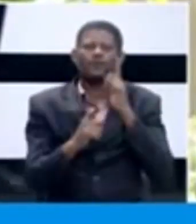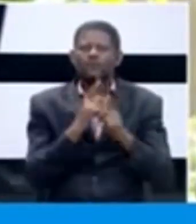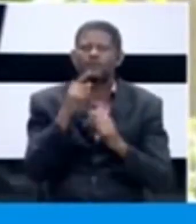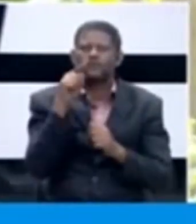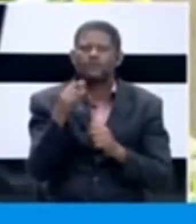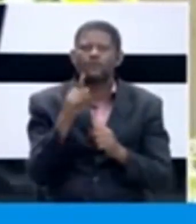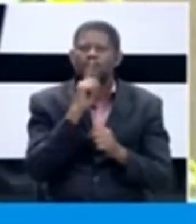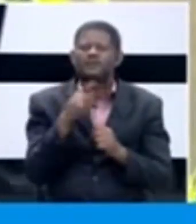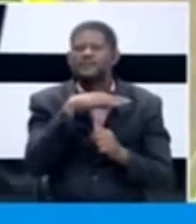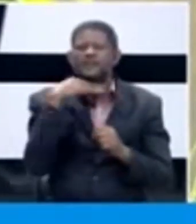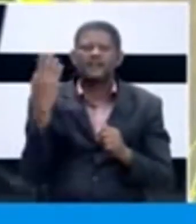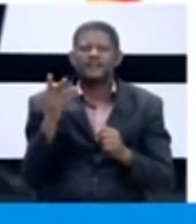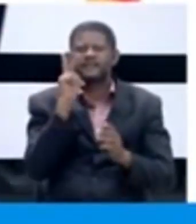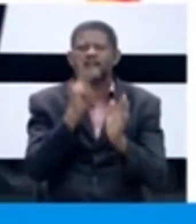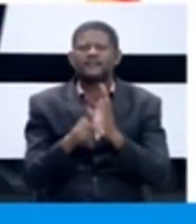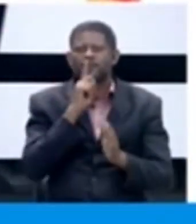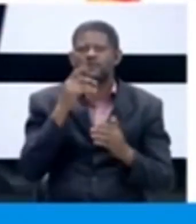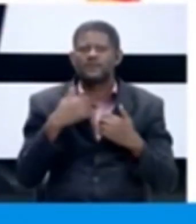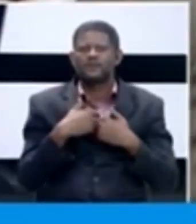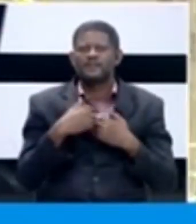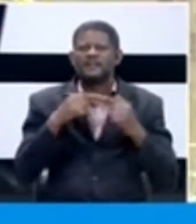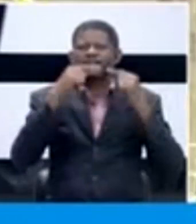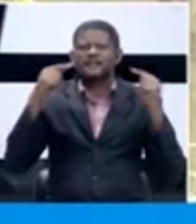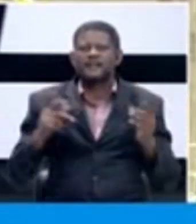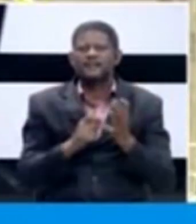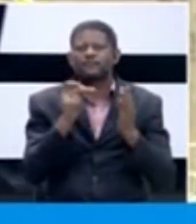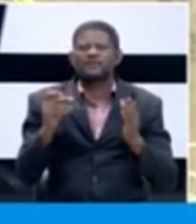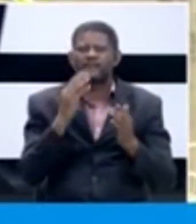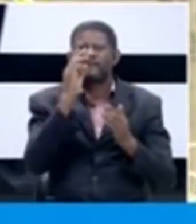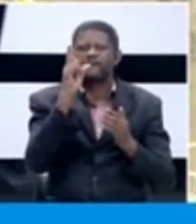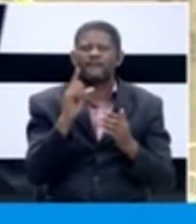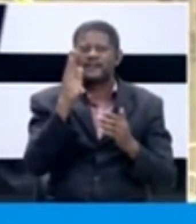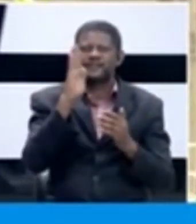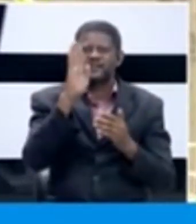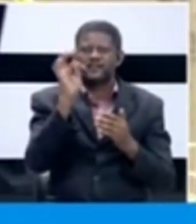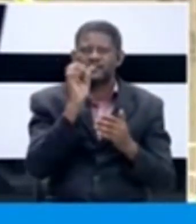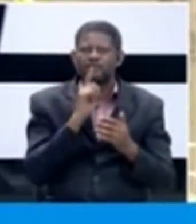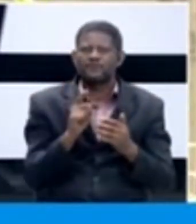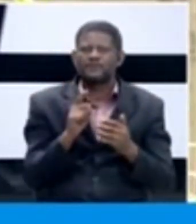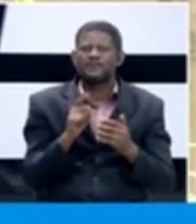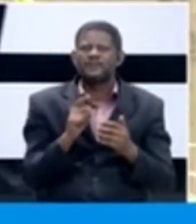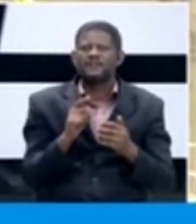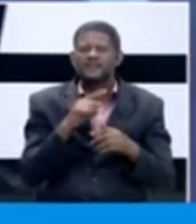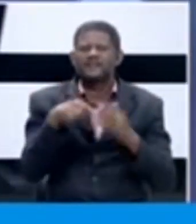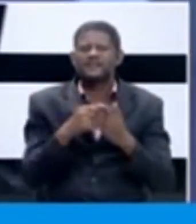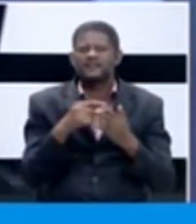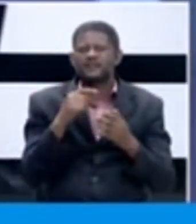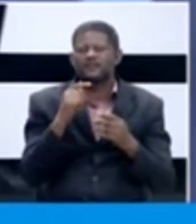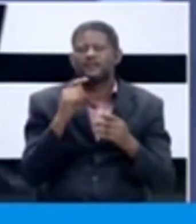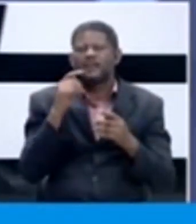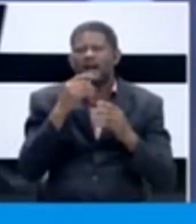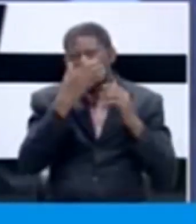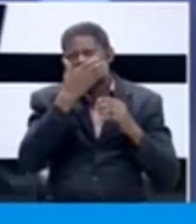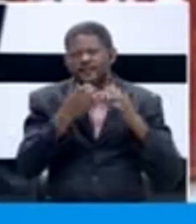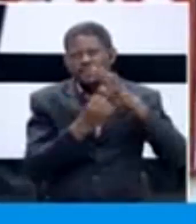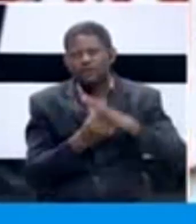እዩ ዝሓርድን ዝቀትልን ዘሎ ፀረ ዲሞክራሲ ፋሽስቲ። ስለዚ ናይ ፋሽስቲ ተግባር እዩ። ዓፋንን ጨቋንን ስርዓት